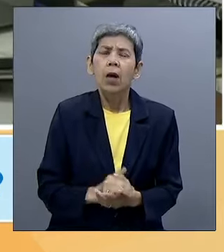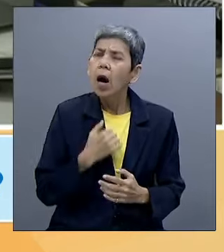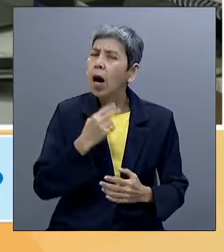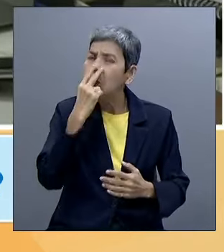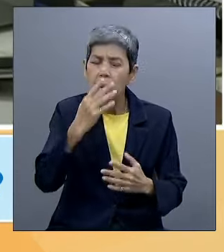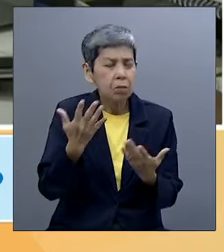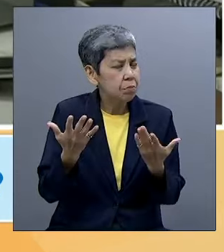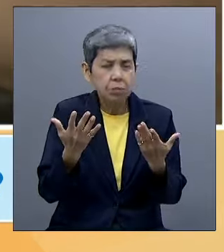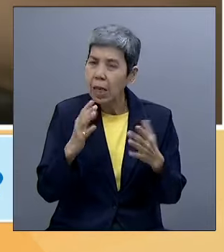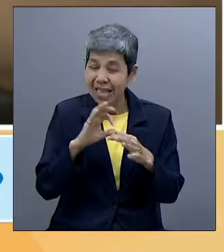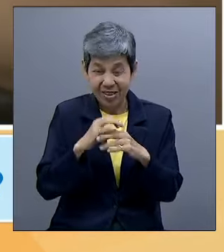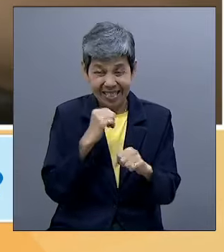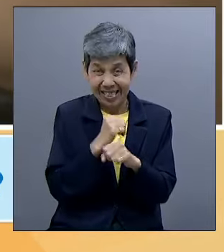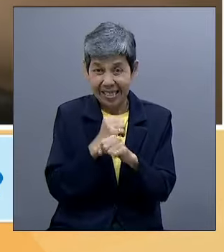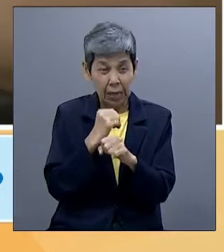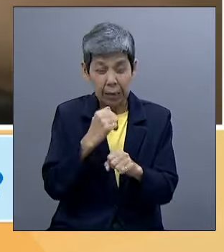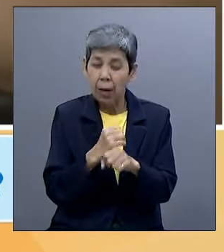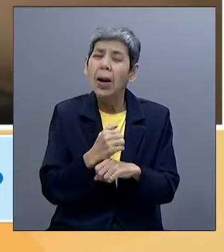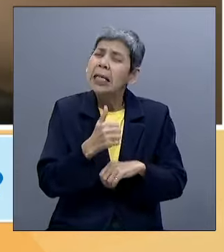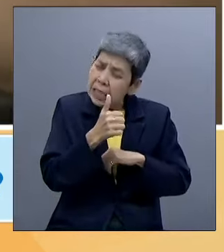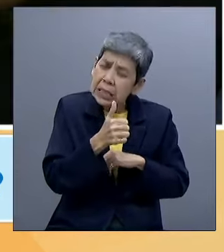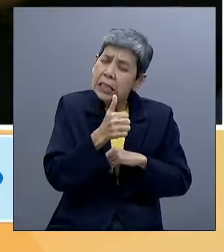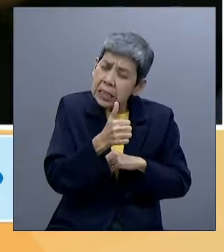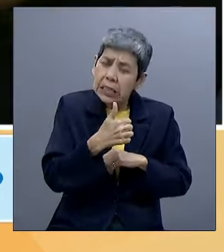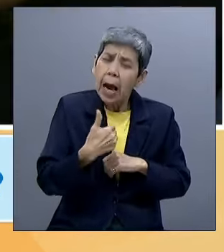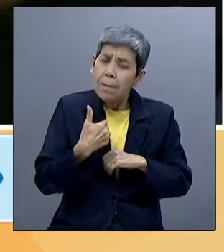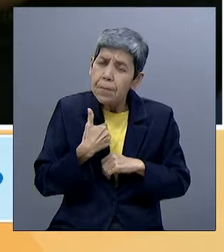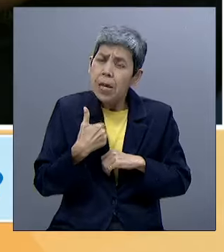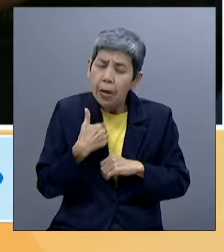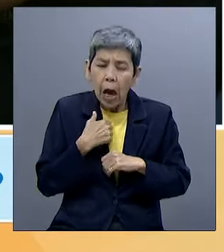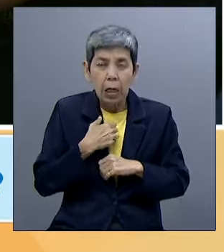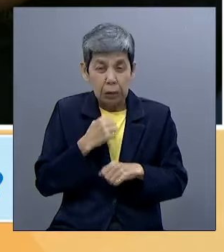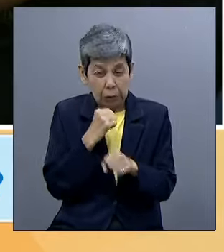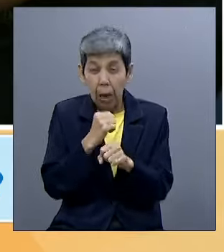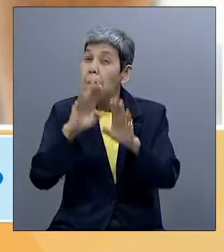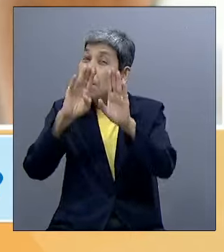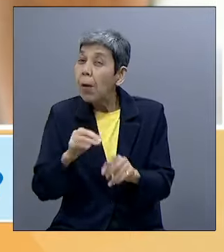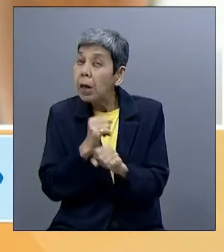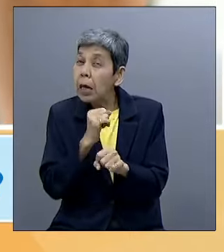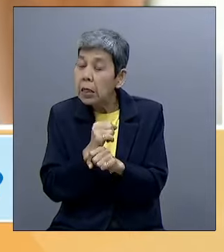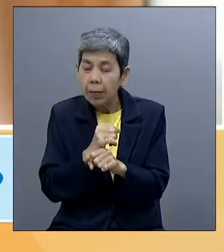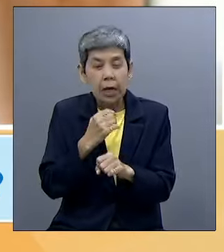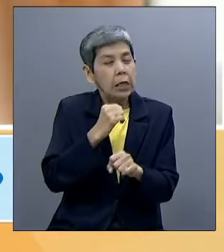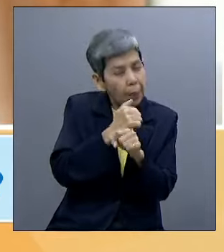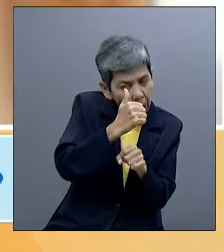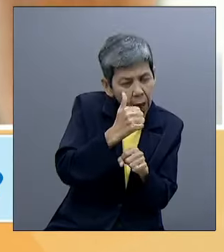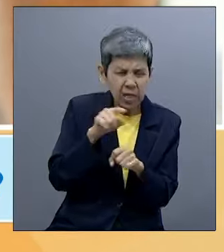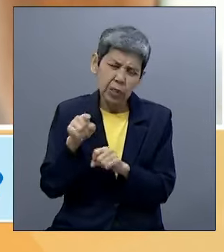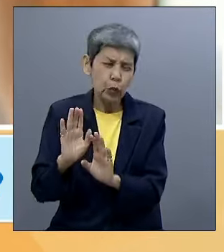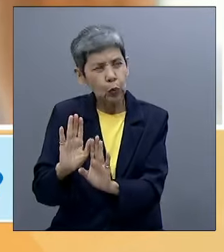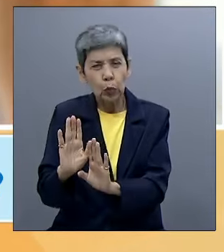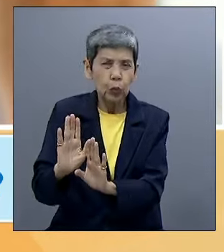าไม่ได้บอกว่าการไปใช้ในสิ่งนั้นมันจะไม่ดีนะแต่กำลังจะบอกว่าอะไรที่ไปใช้แบบนั้นได้และอะไรที่ควรจะใช้